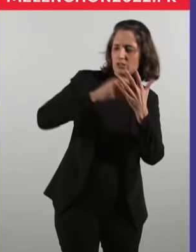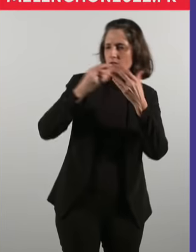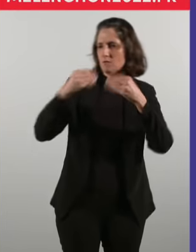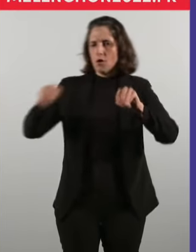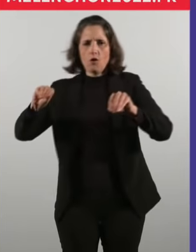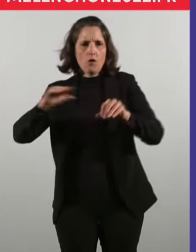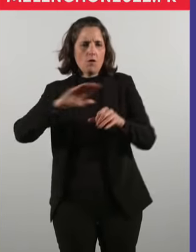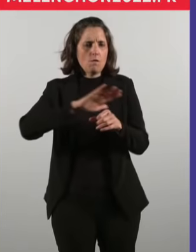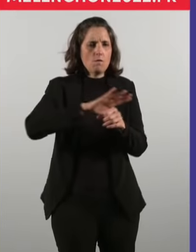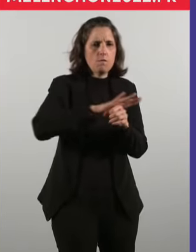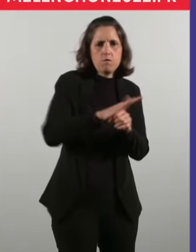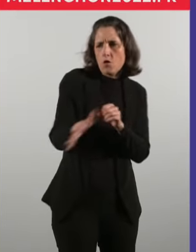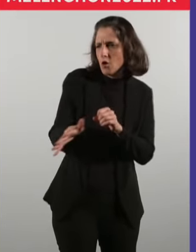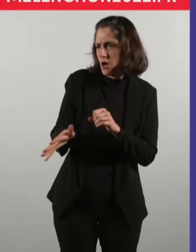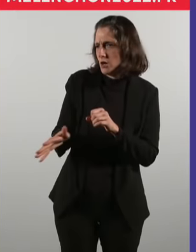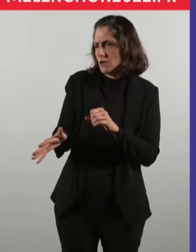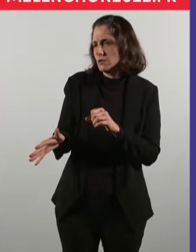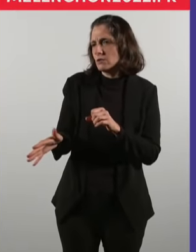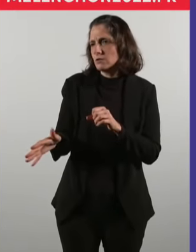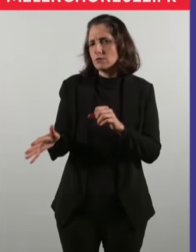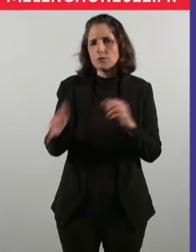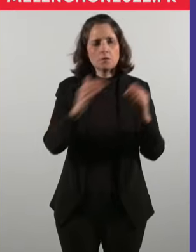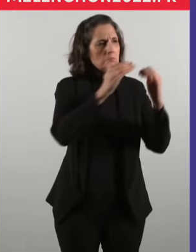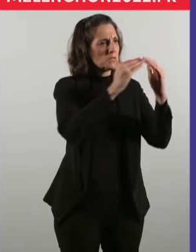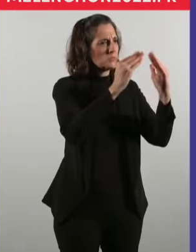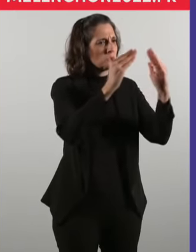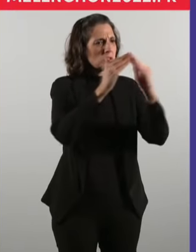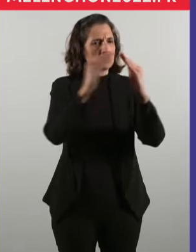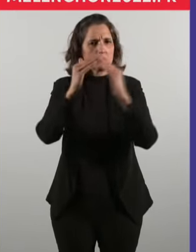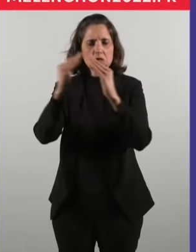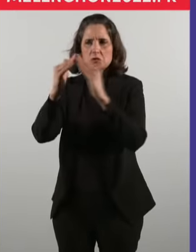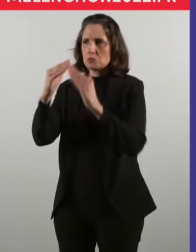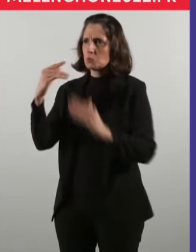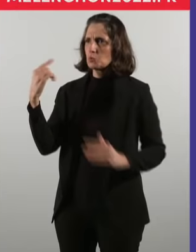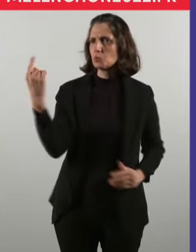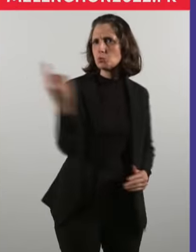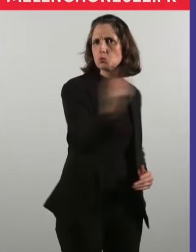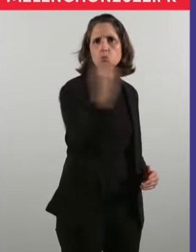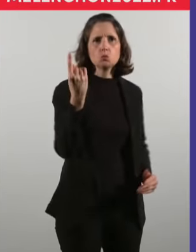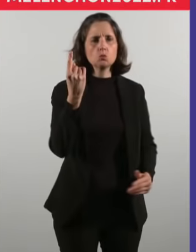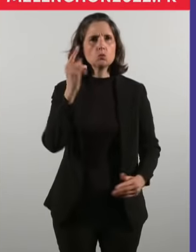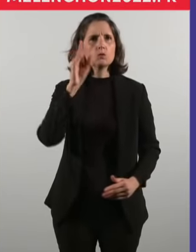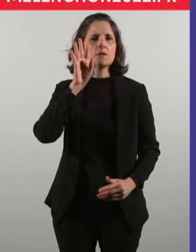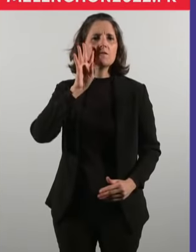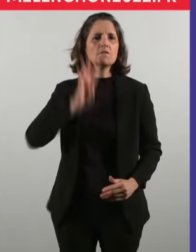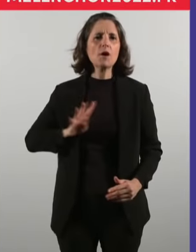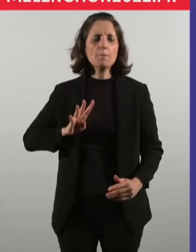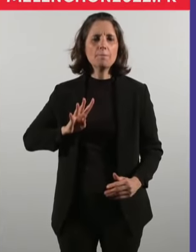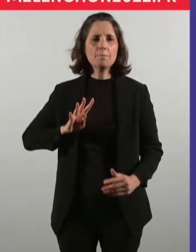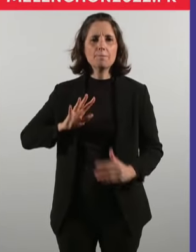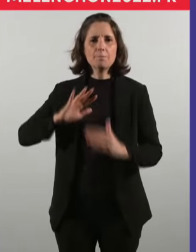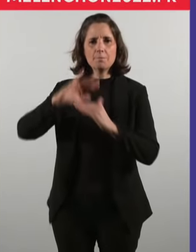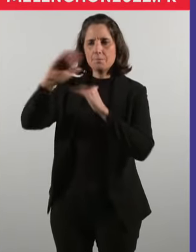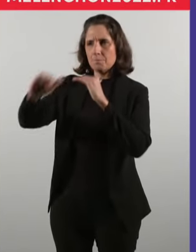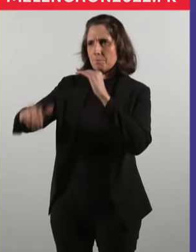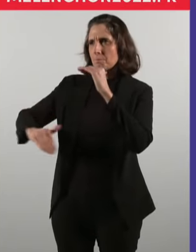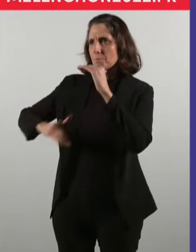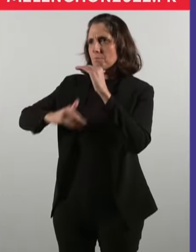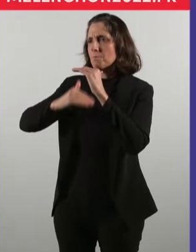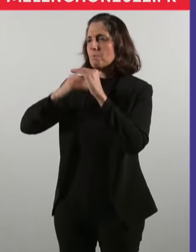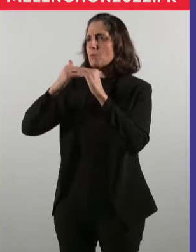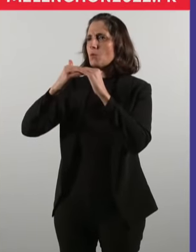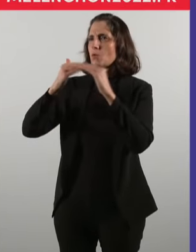Dans toutes les maisons, les femmes, loin du monde,